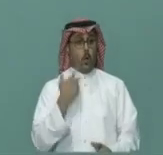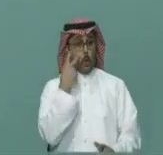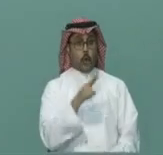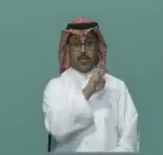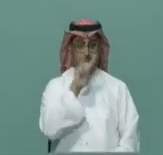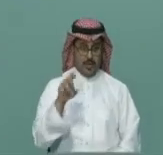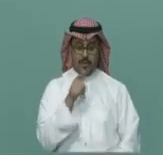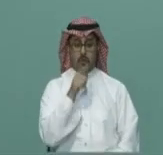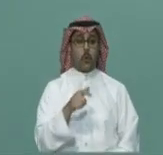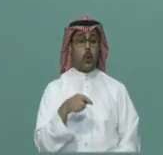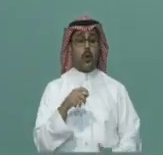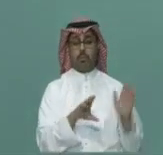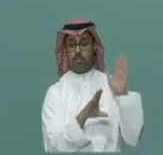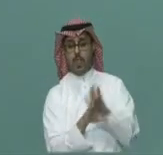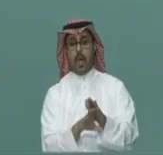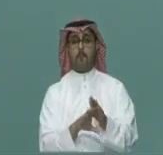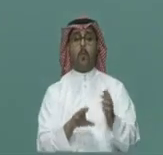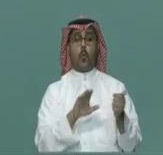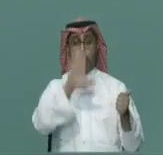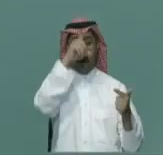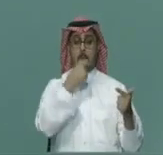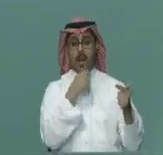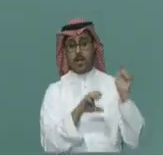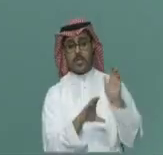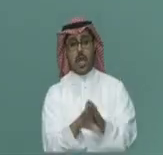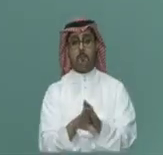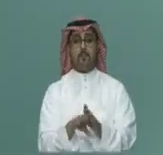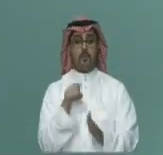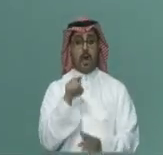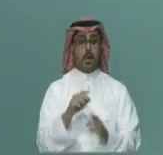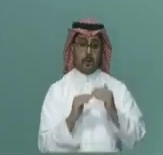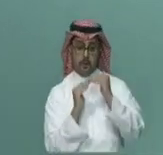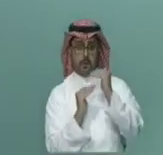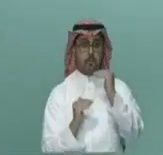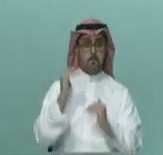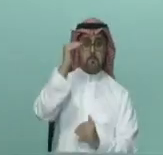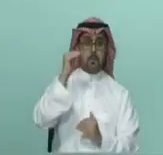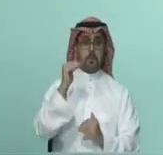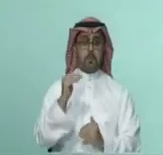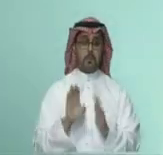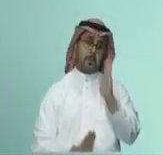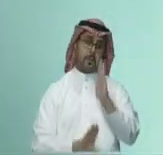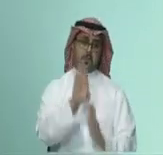بتوجيه سيدي خادم الحرمين وسمو سيدي ولي العهد. نعم. ثم بعد ذلك تقفز هذه المنجزات